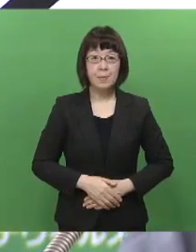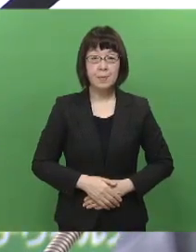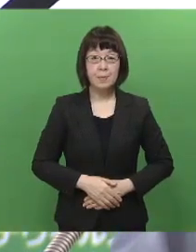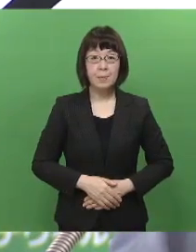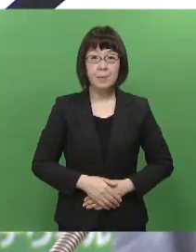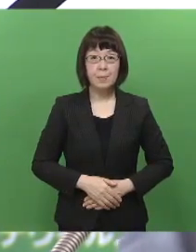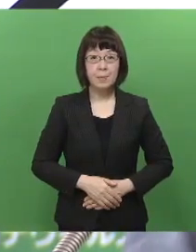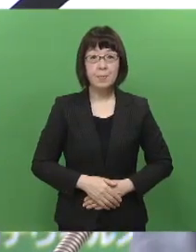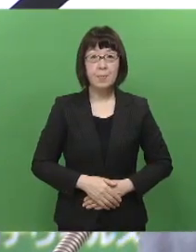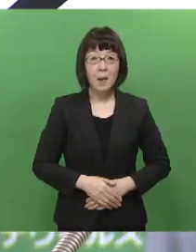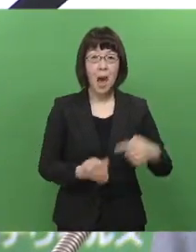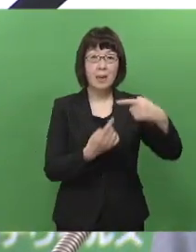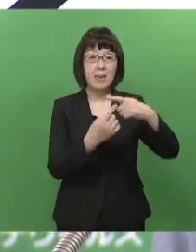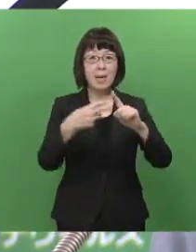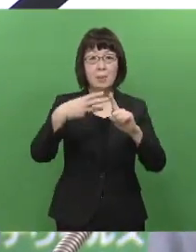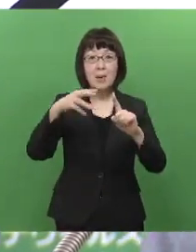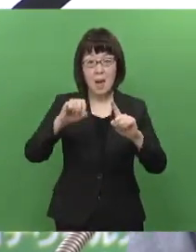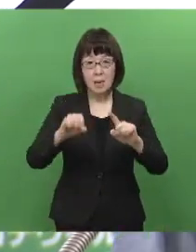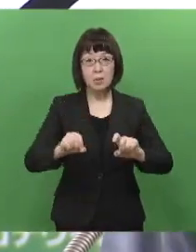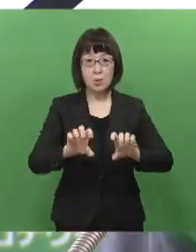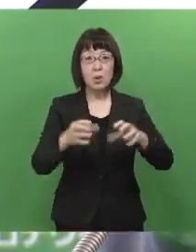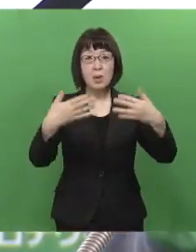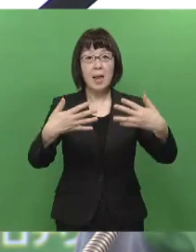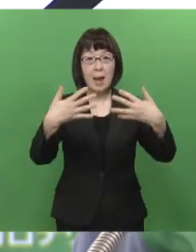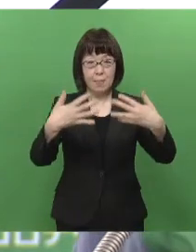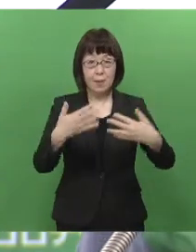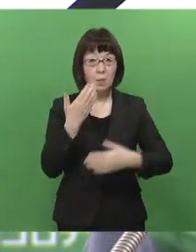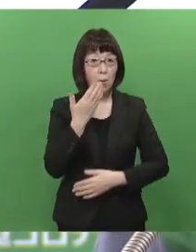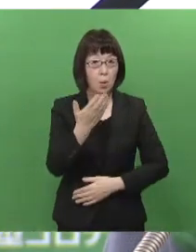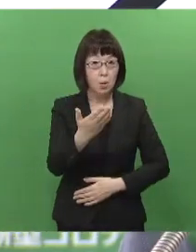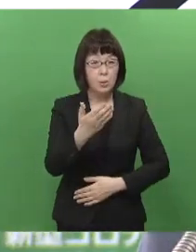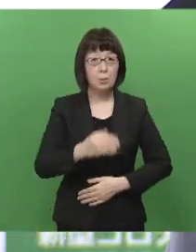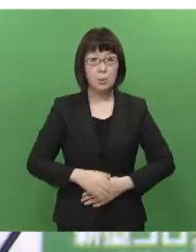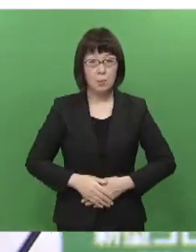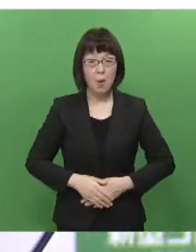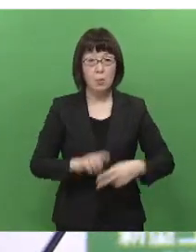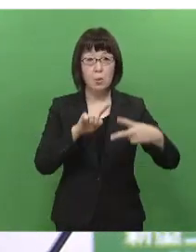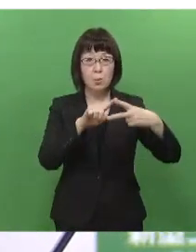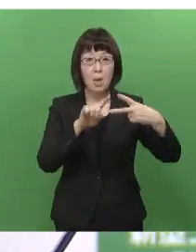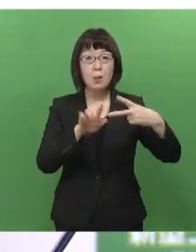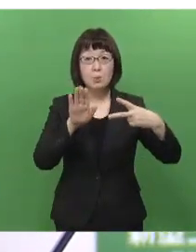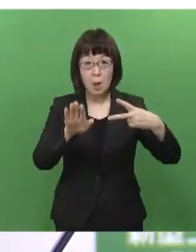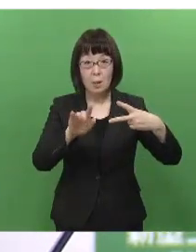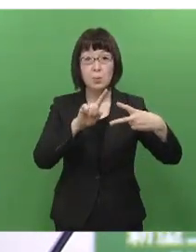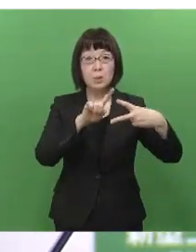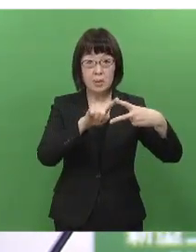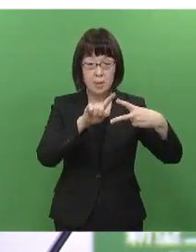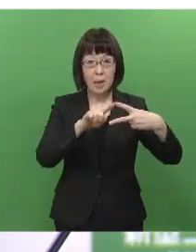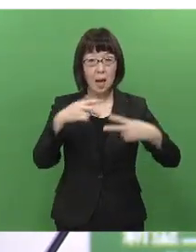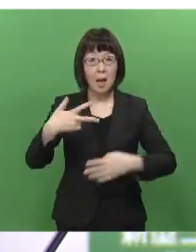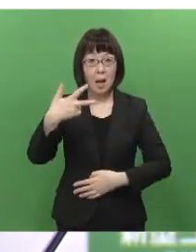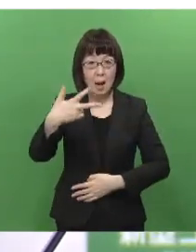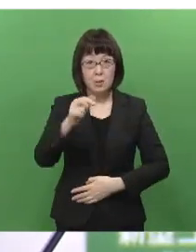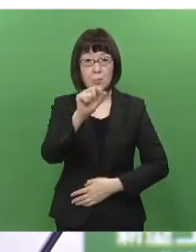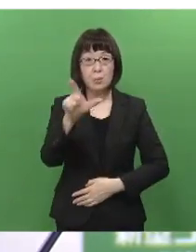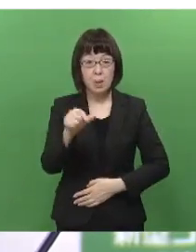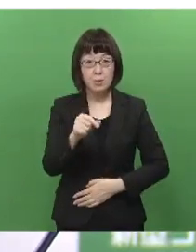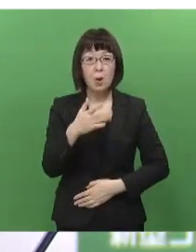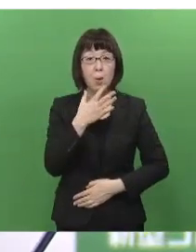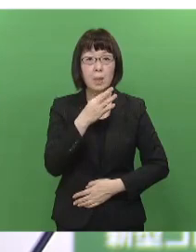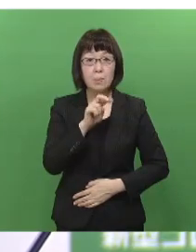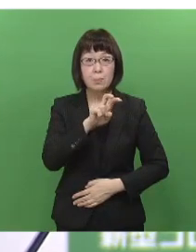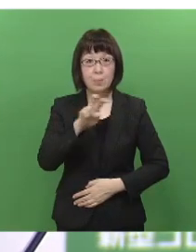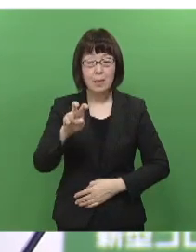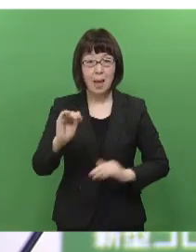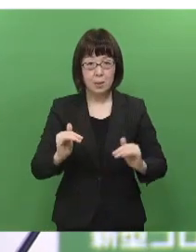すいません、 TBS テレビの原田と申します。2点質問させてください。1点目が、来週月曜日に成人の日ということで、